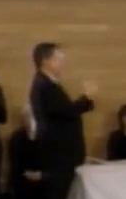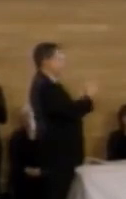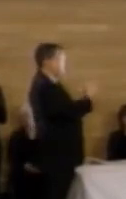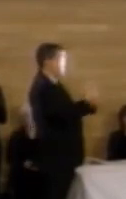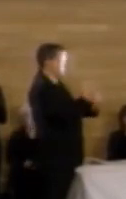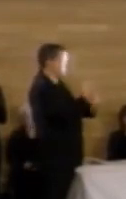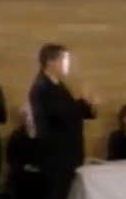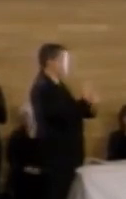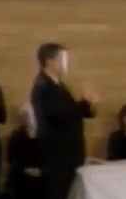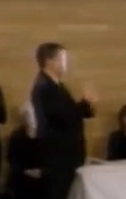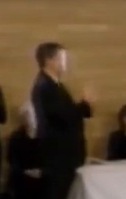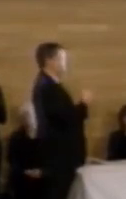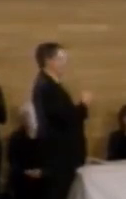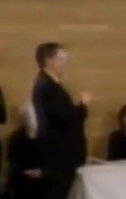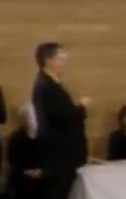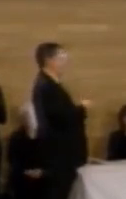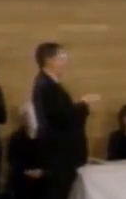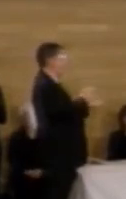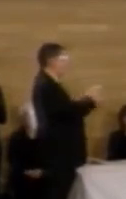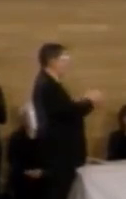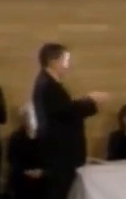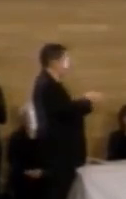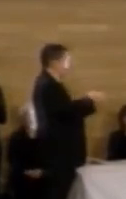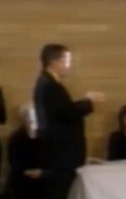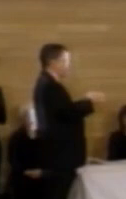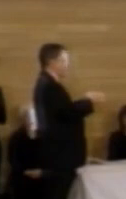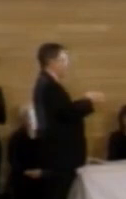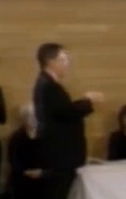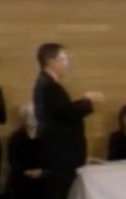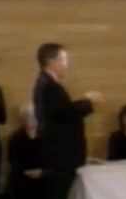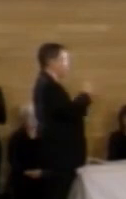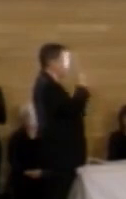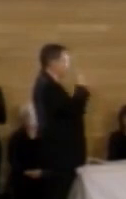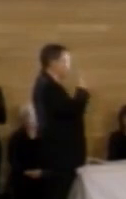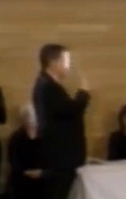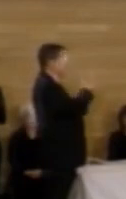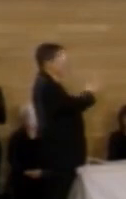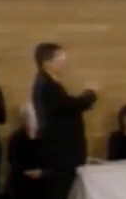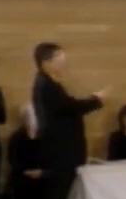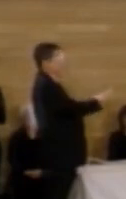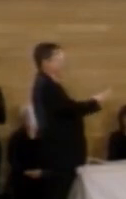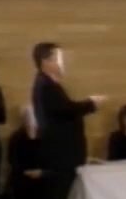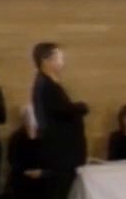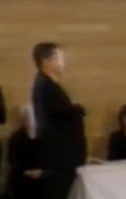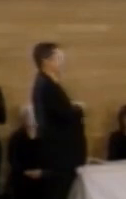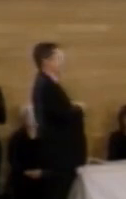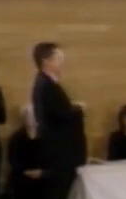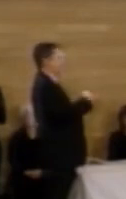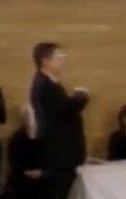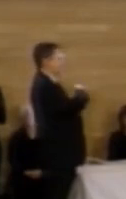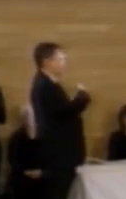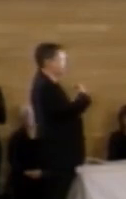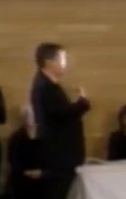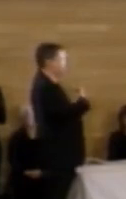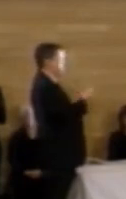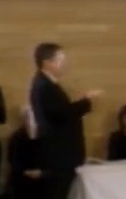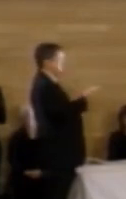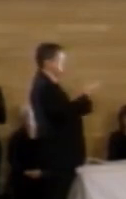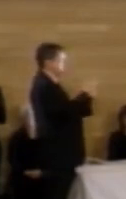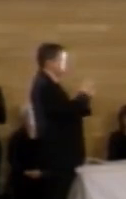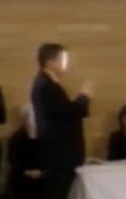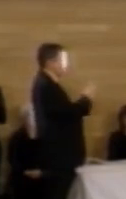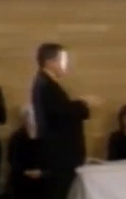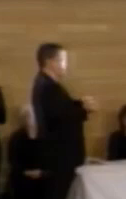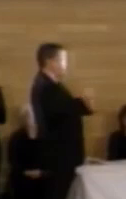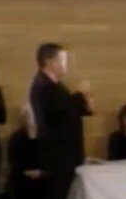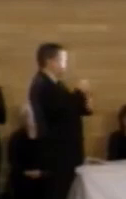ぼし、被災地の復興にも大きな影を落としています。私たちは震災と復